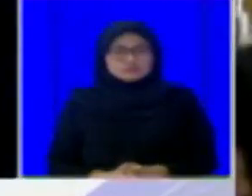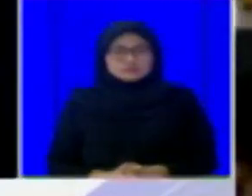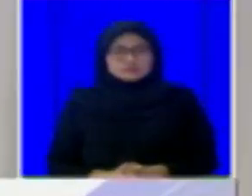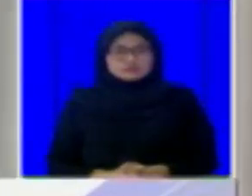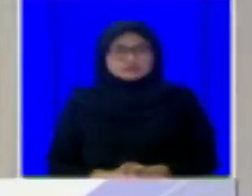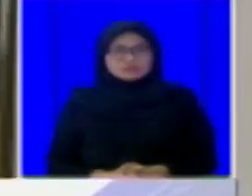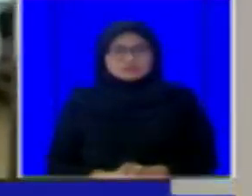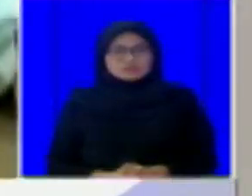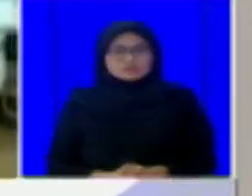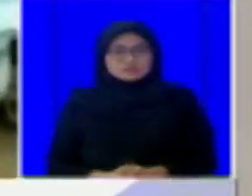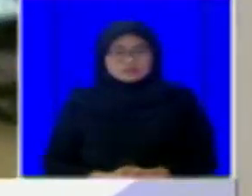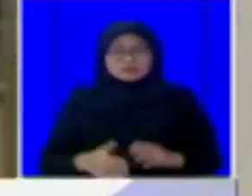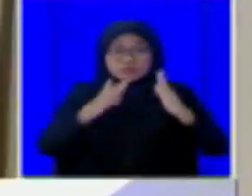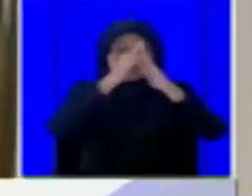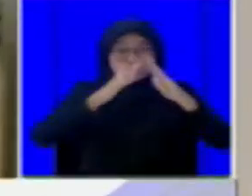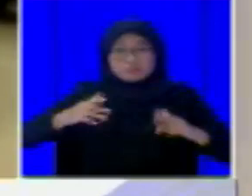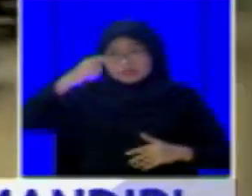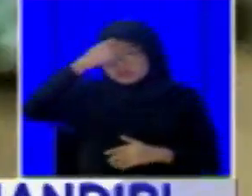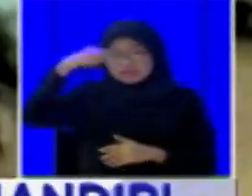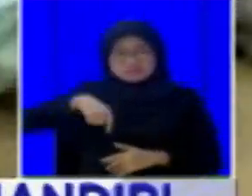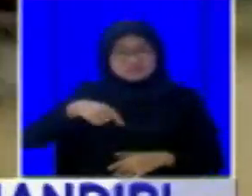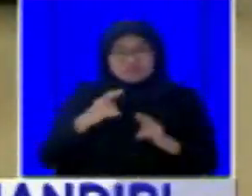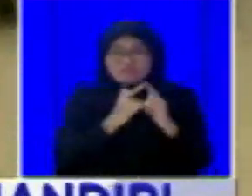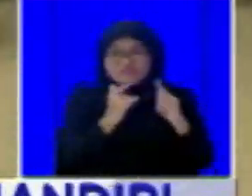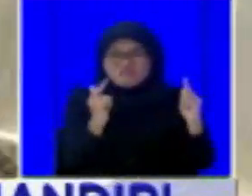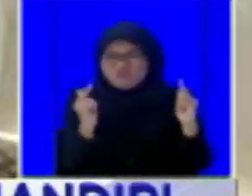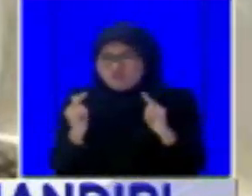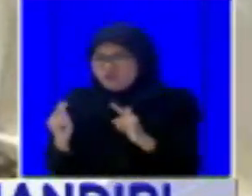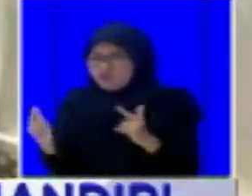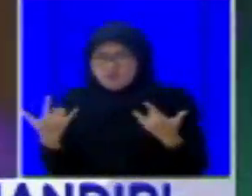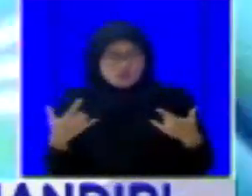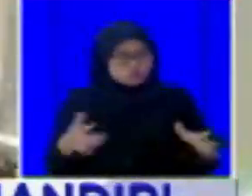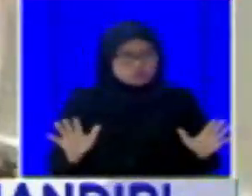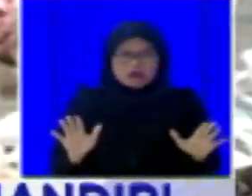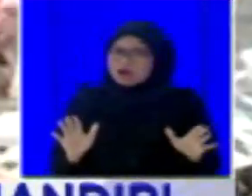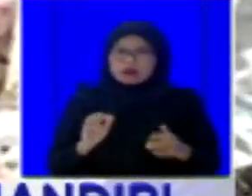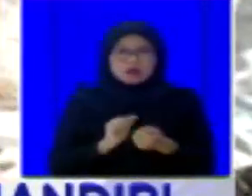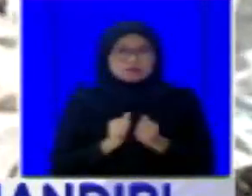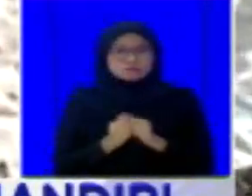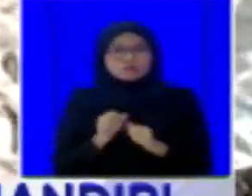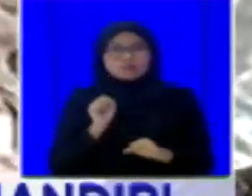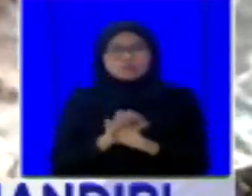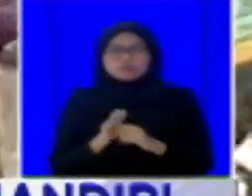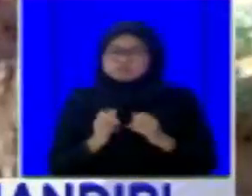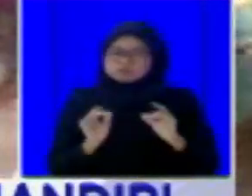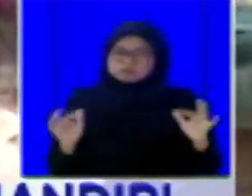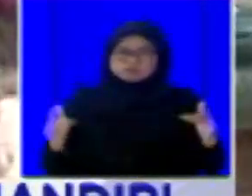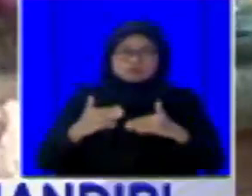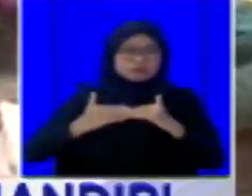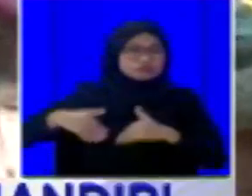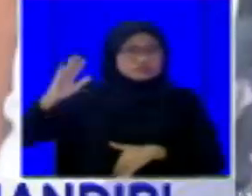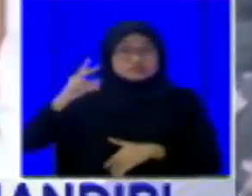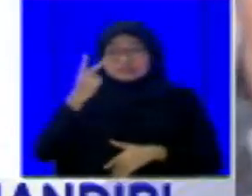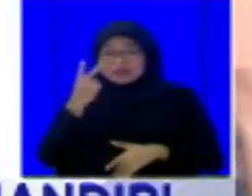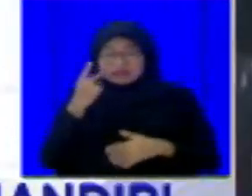Tingkat hunian rumah sakit yang semakin terbatas akibat bertambahnya pasien COVID-19 bisa diantisipasi dengan melakukan isolasi mandiri